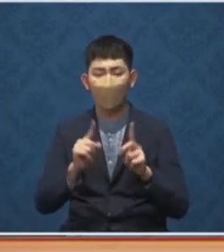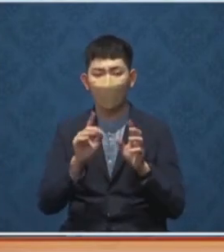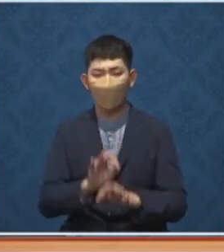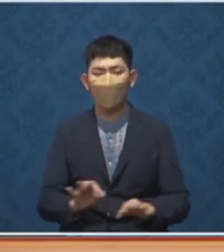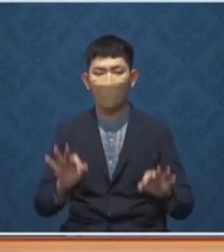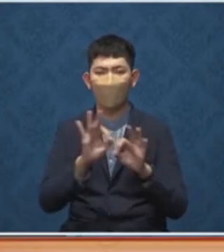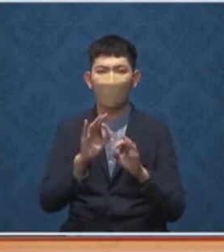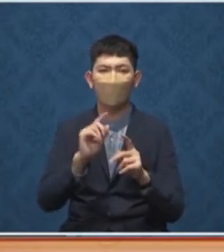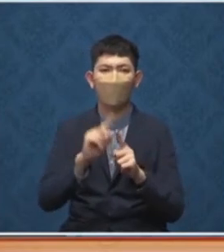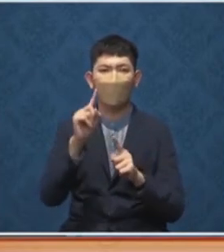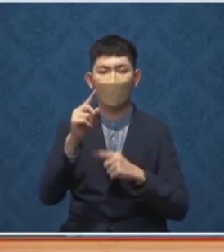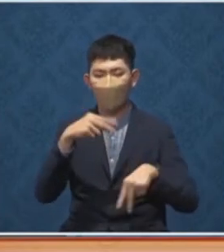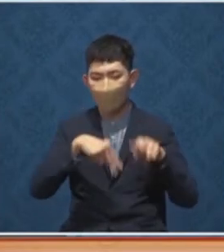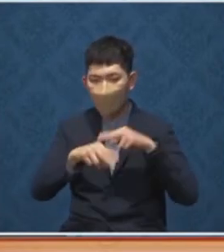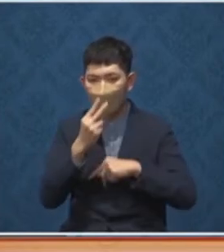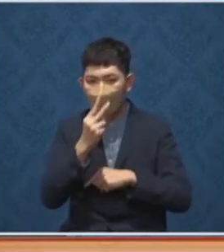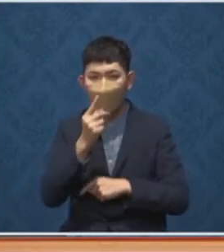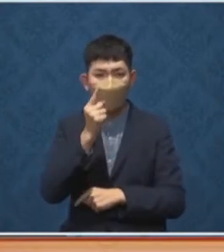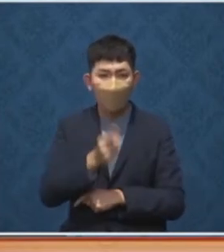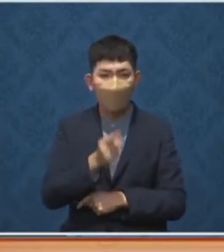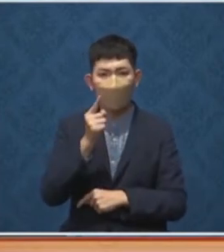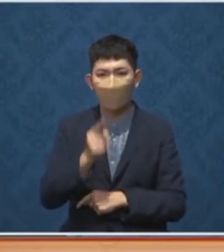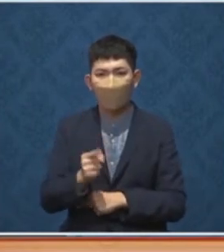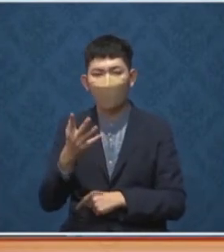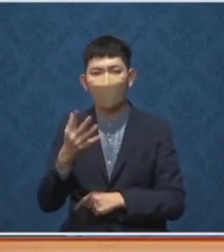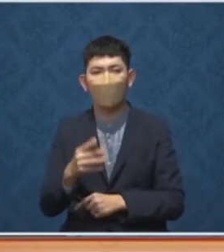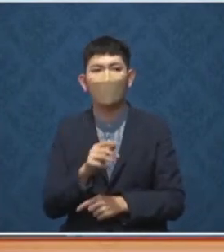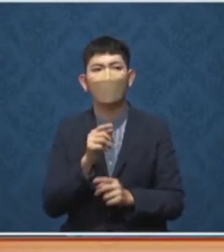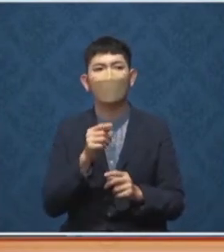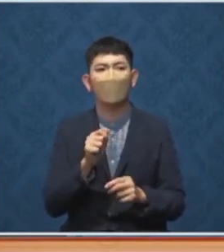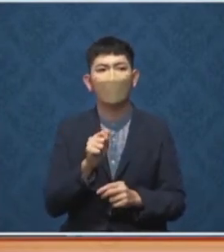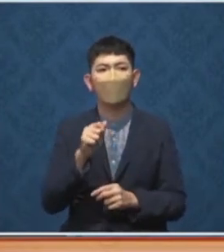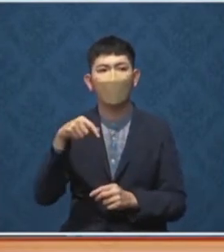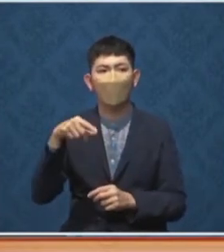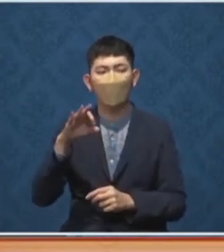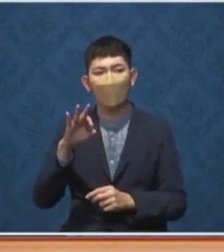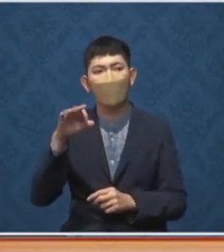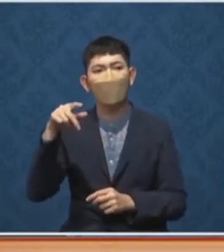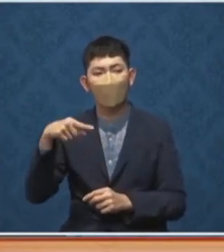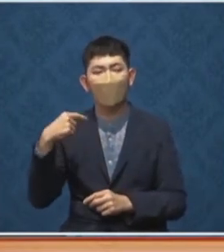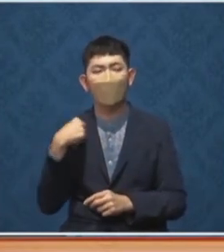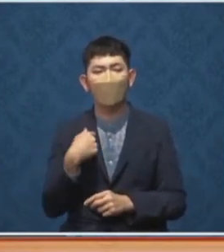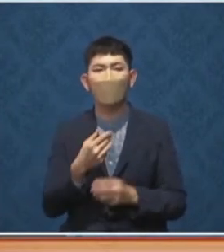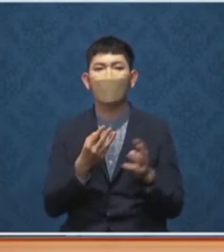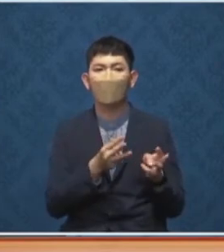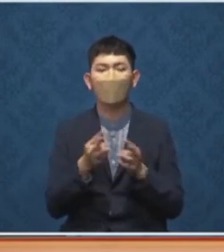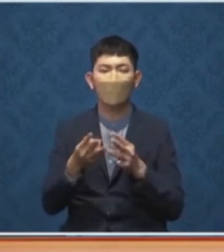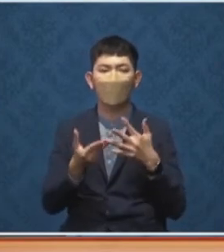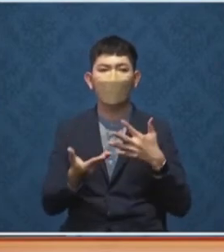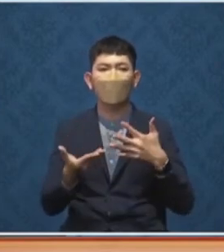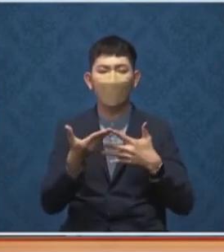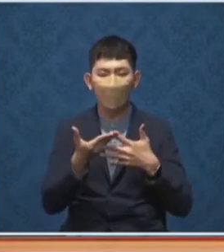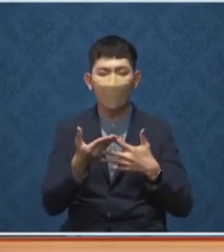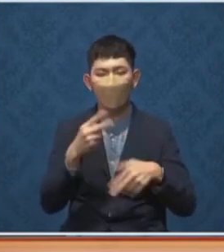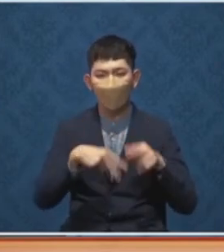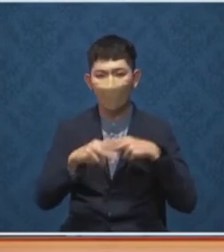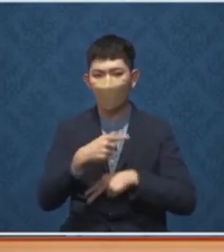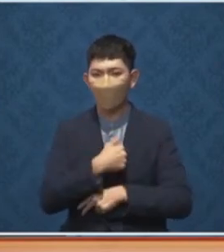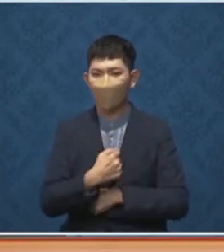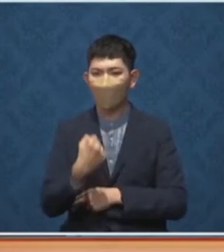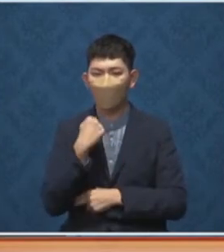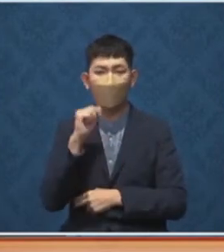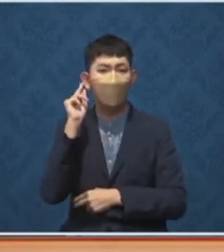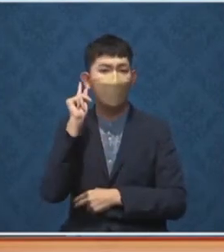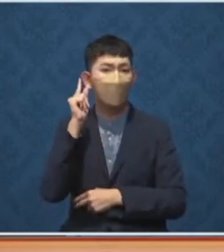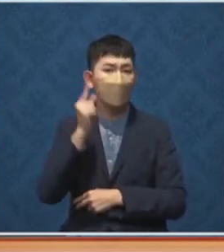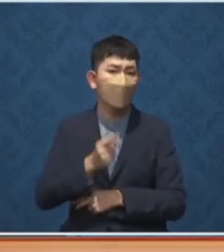สุครั คอการตรวจสบหาขอเทจจิงที่ทาง AFP จะมีขั้นตอนและใช้เครองมหายๆอยากเพื่อสวสอบให้มนใจว่าข่าวนั้